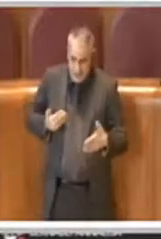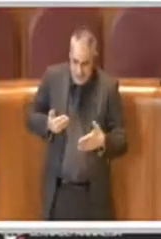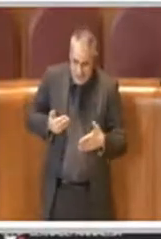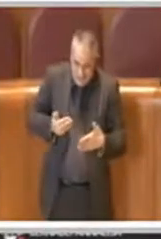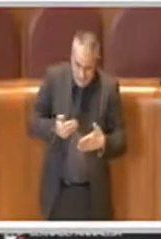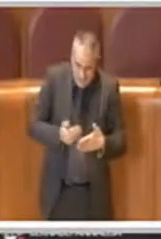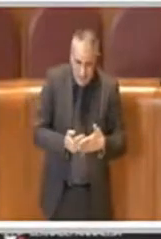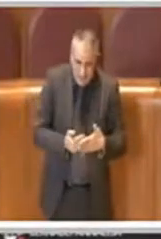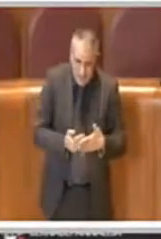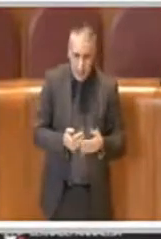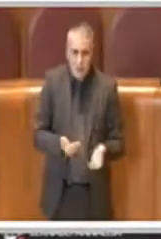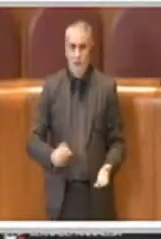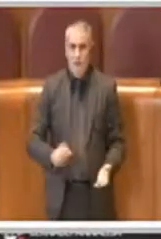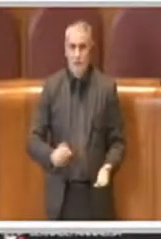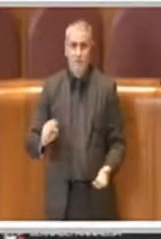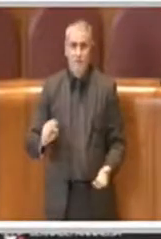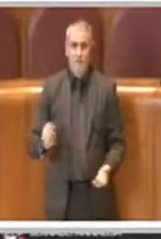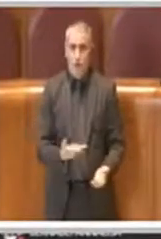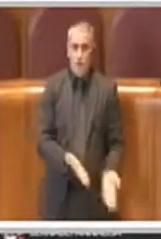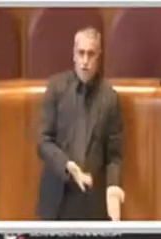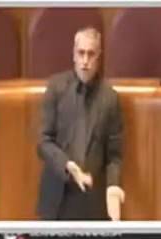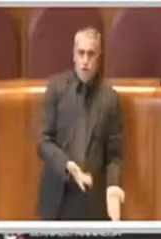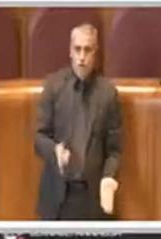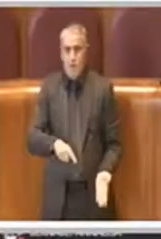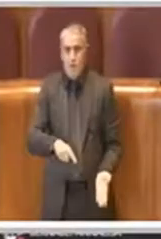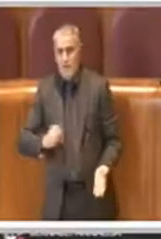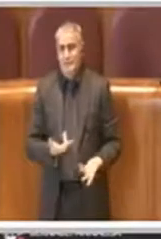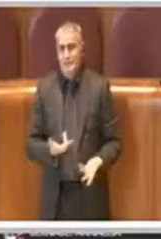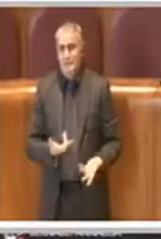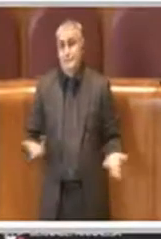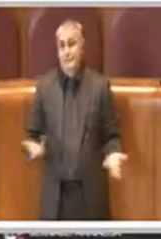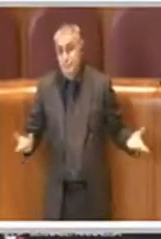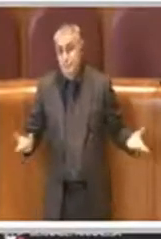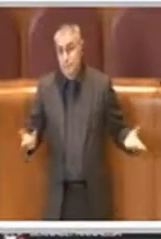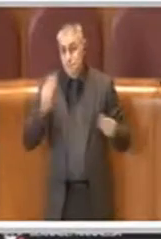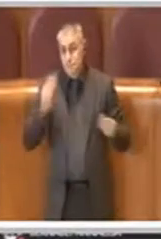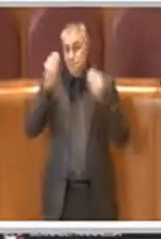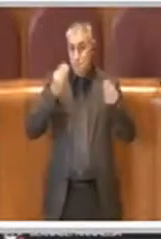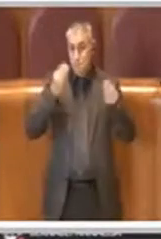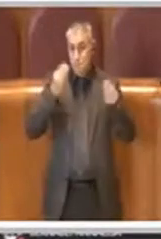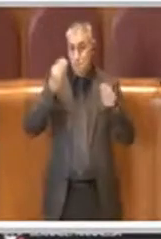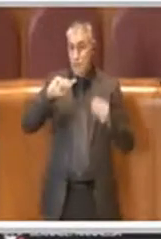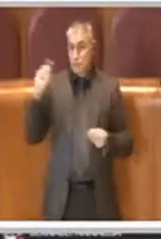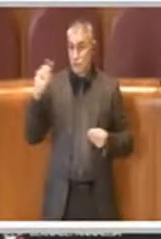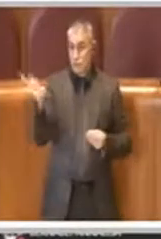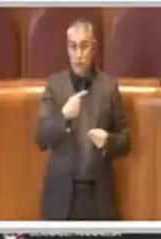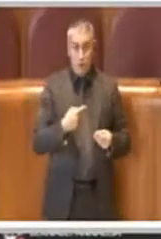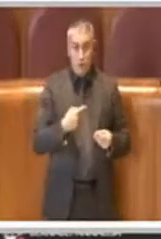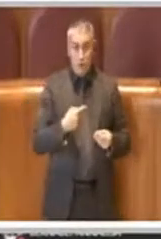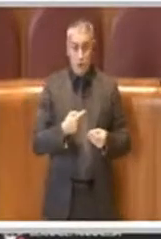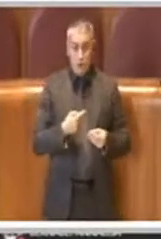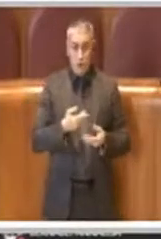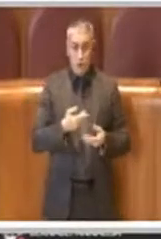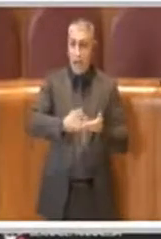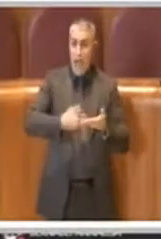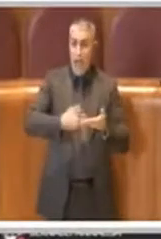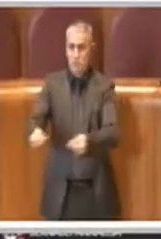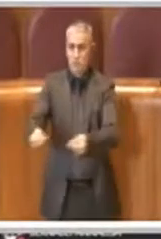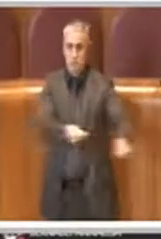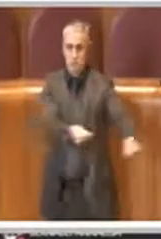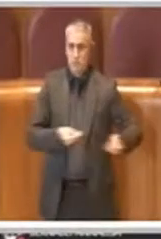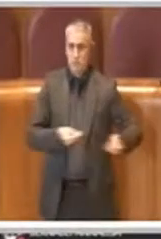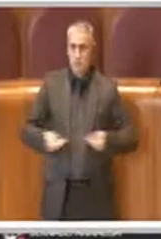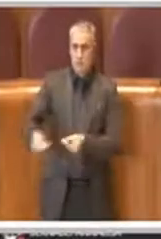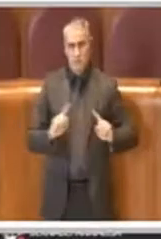tutto dall'oggi al domani. Insomma, io penso nessuno di noi fa il passacarte, ma fa il consigliere comunale che vuole